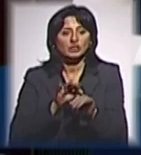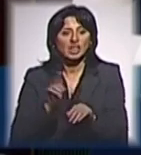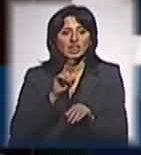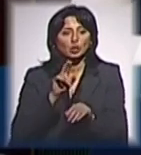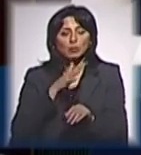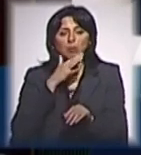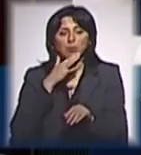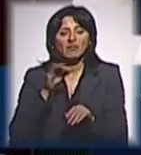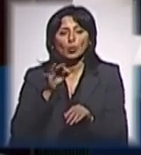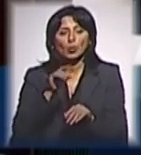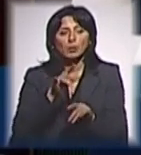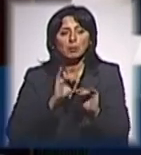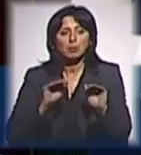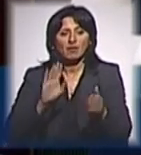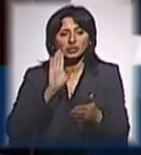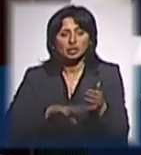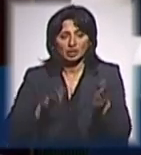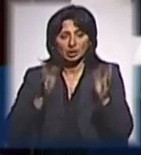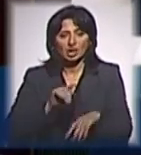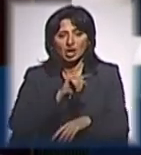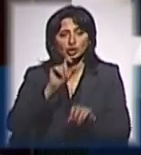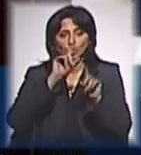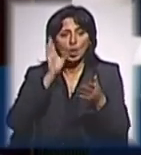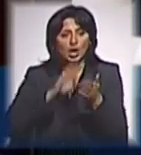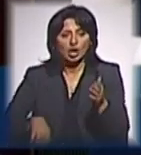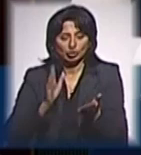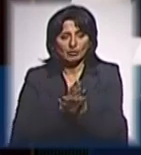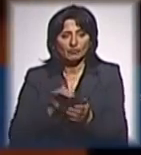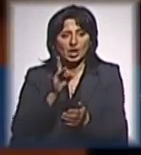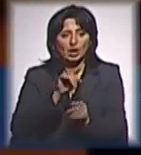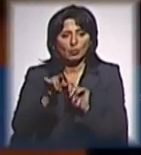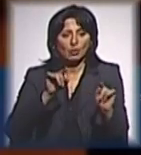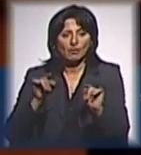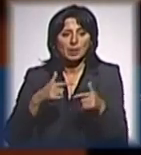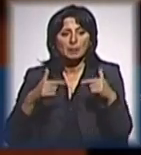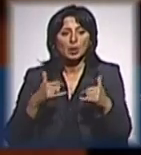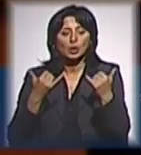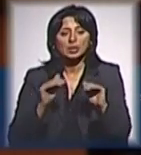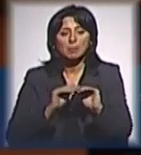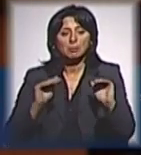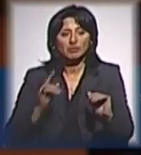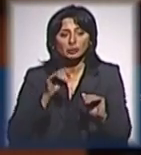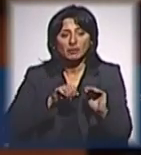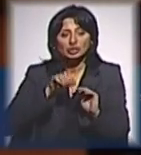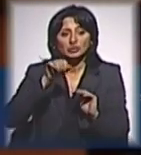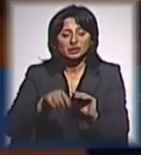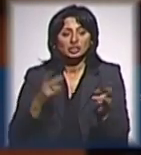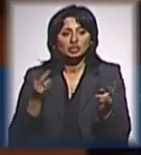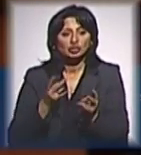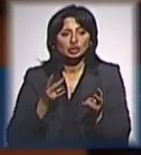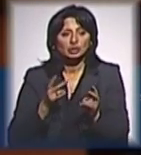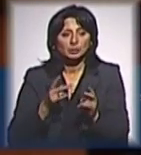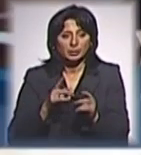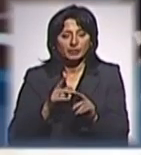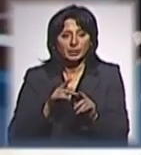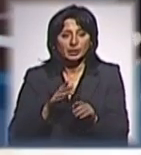დიდუბის ძალიან ბევრი უბანი დარჩა საბავშვო ბაღის გარეშე, სკოლის გარეშე. პრაქტიკულად დღეს საბავშვო ბაღში ბავშვის მიყვანა სჭირდება